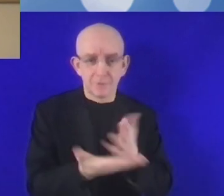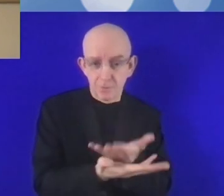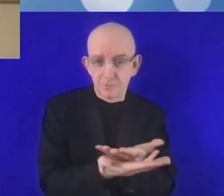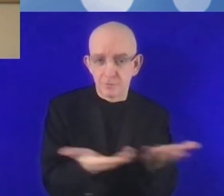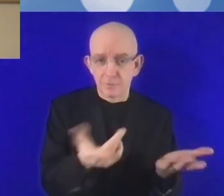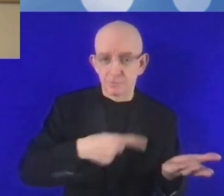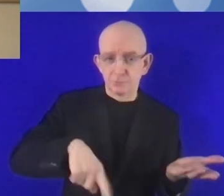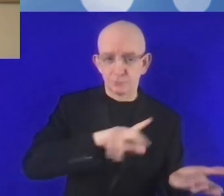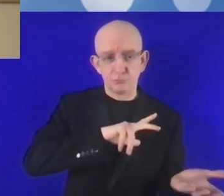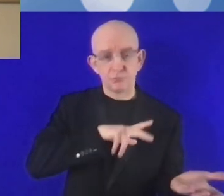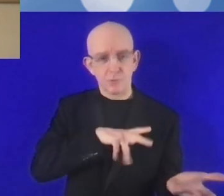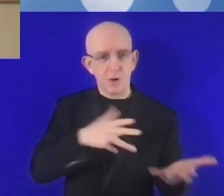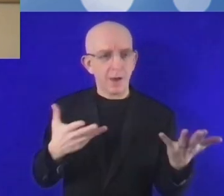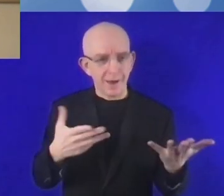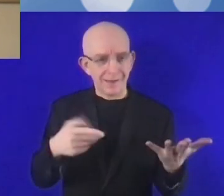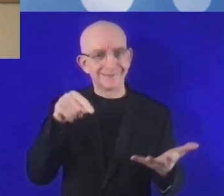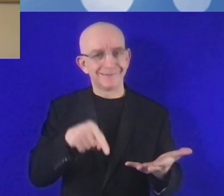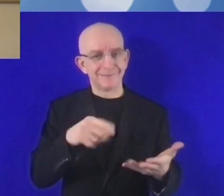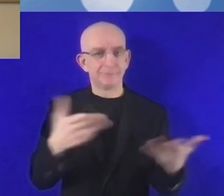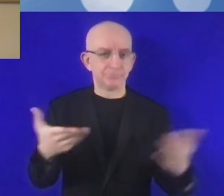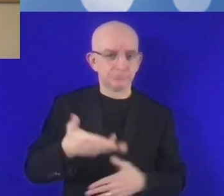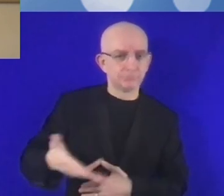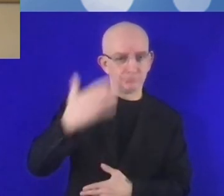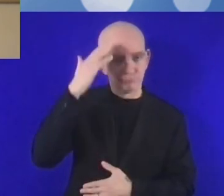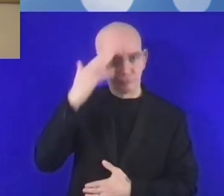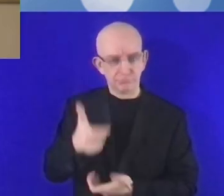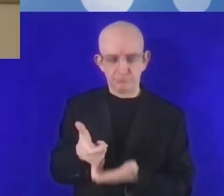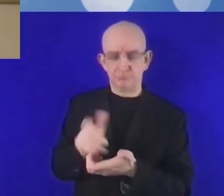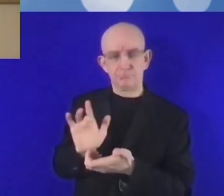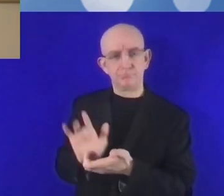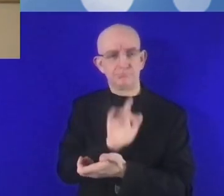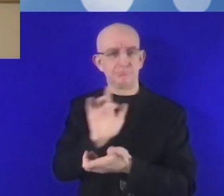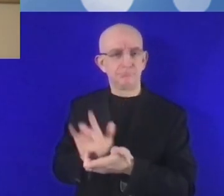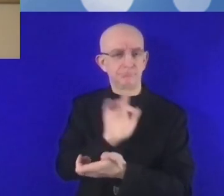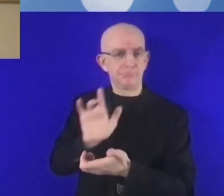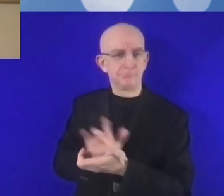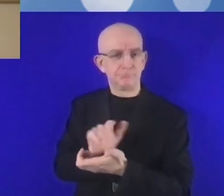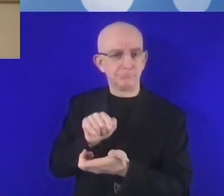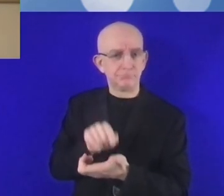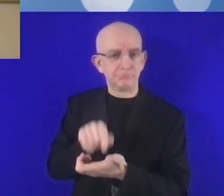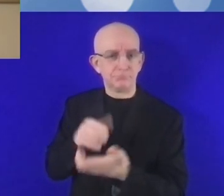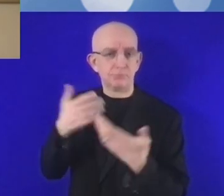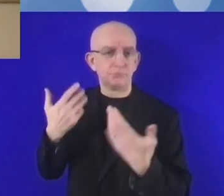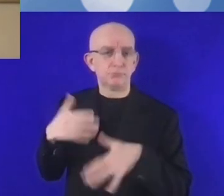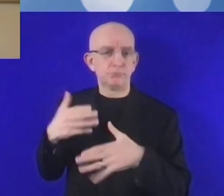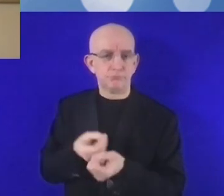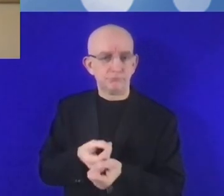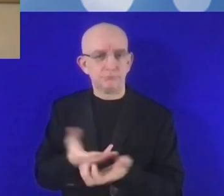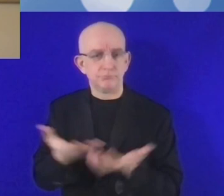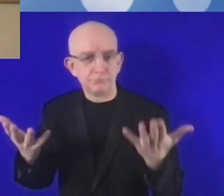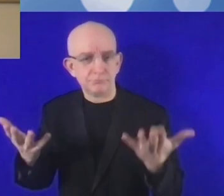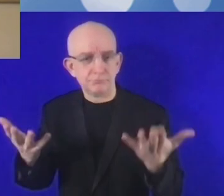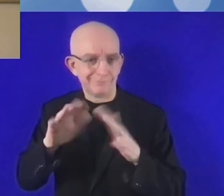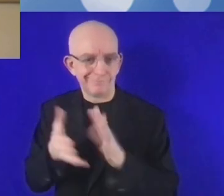грандиозно поспособствовать преобразованию общества. В настоящий момент мы видим, что на